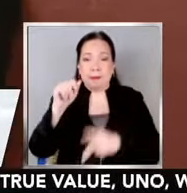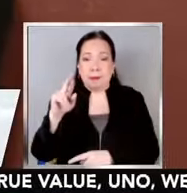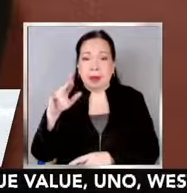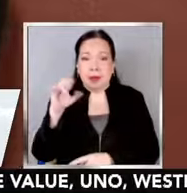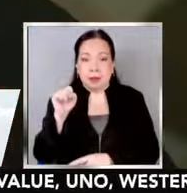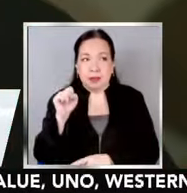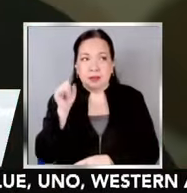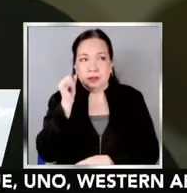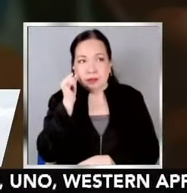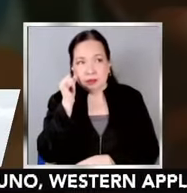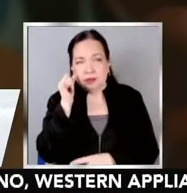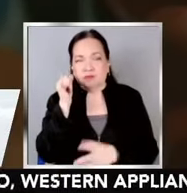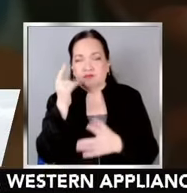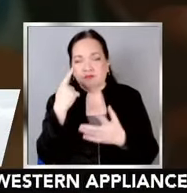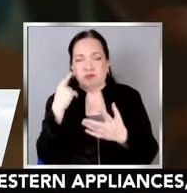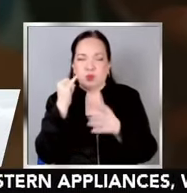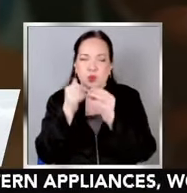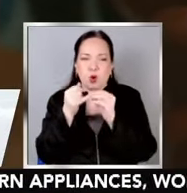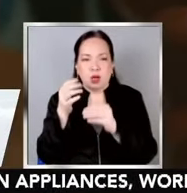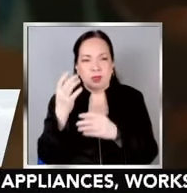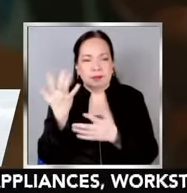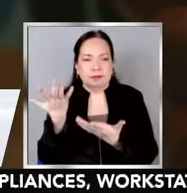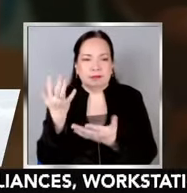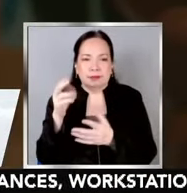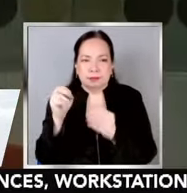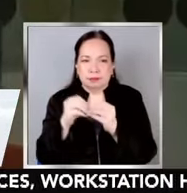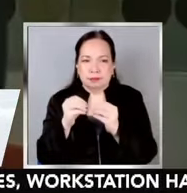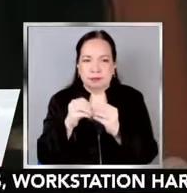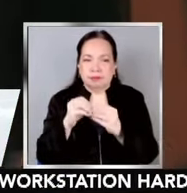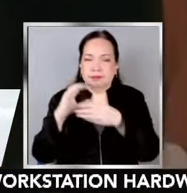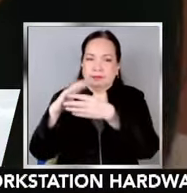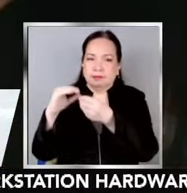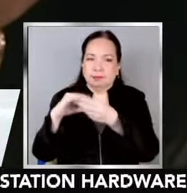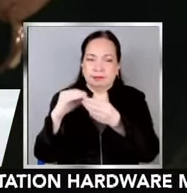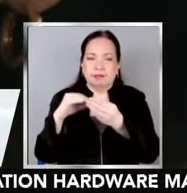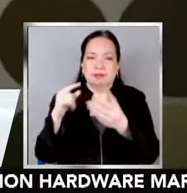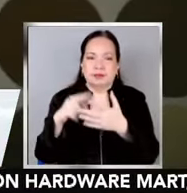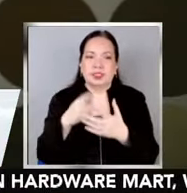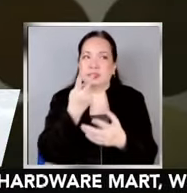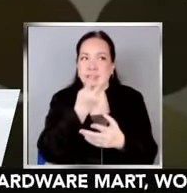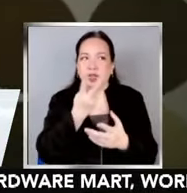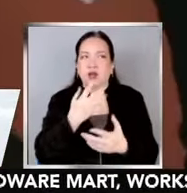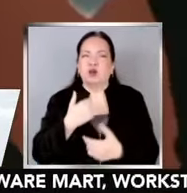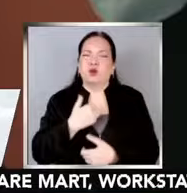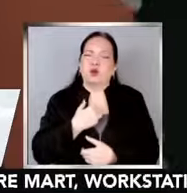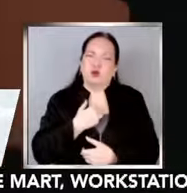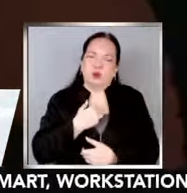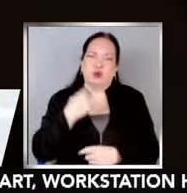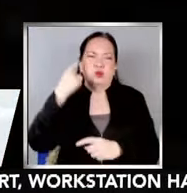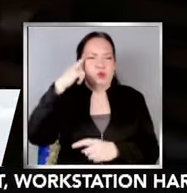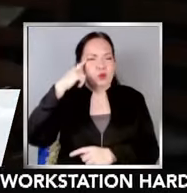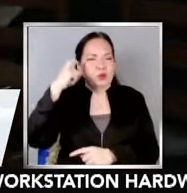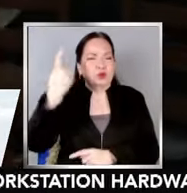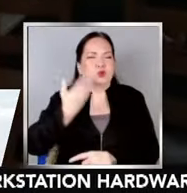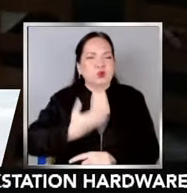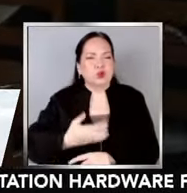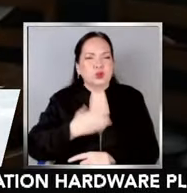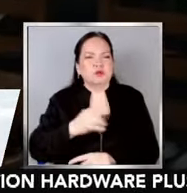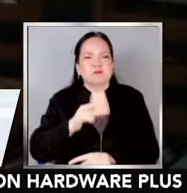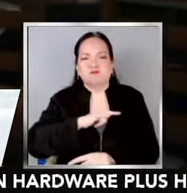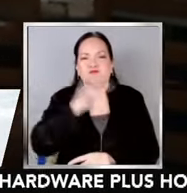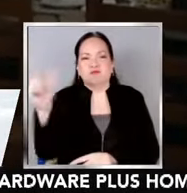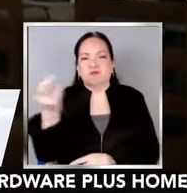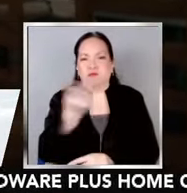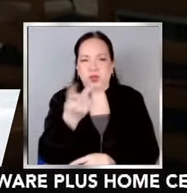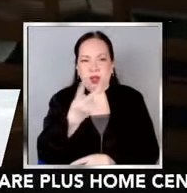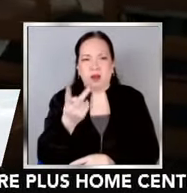Right One. Ito raw ang dream destination ng mga karakter nila sa serye na sina Joyce at Liam. At excited na